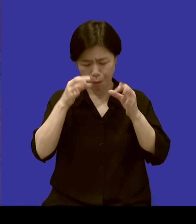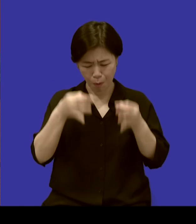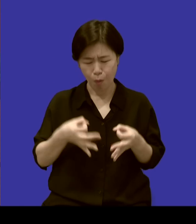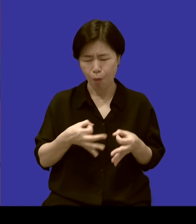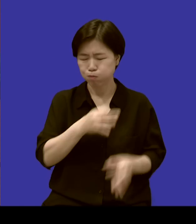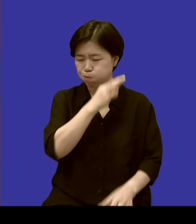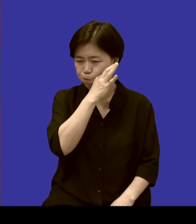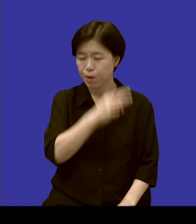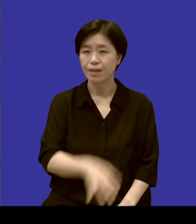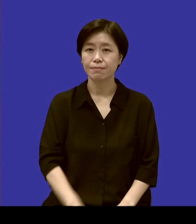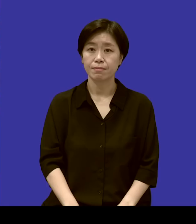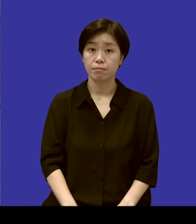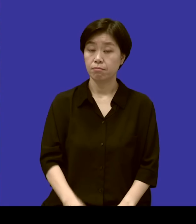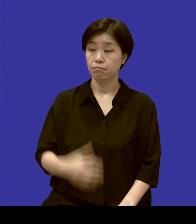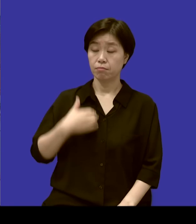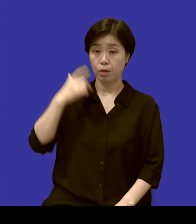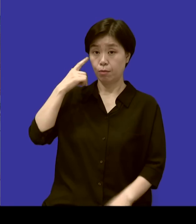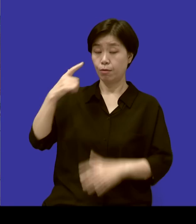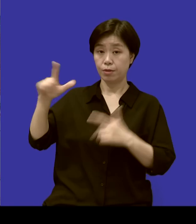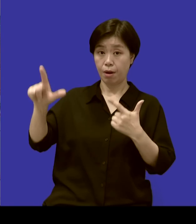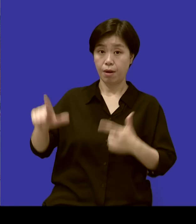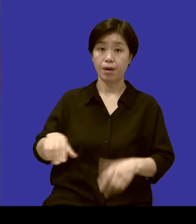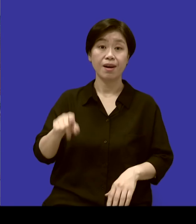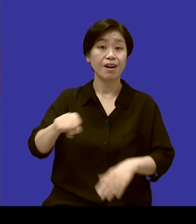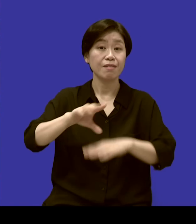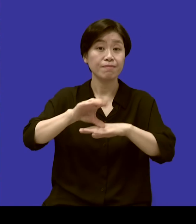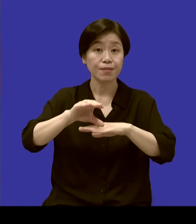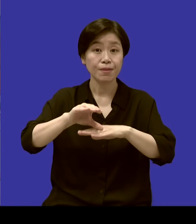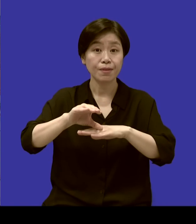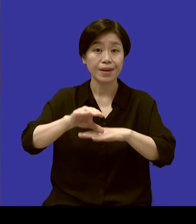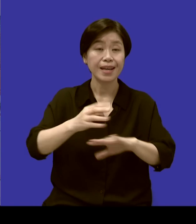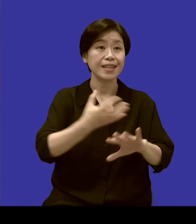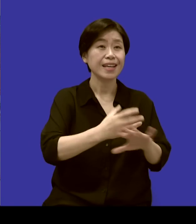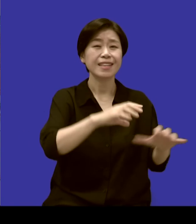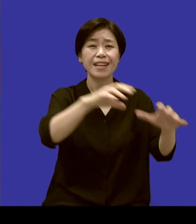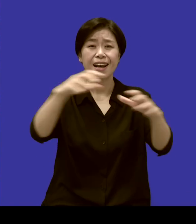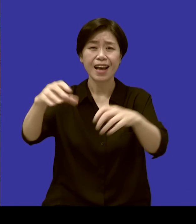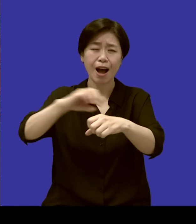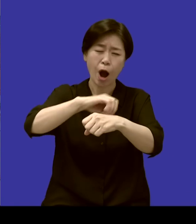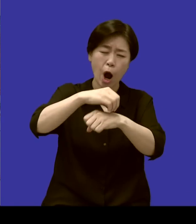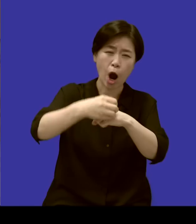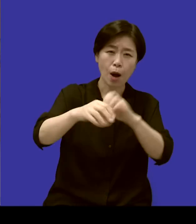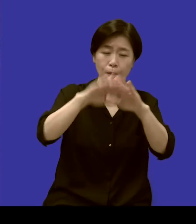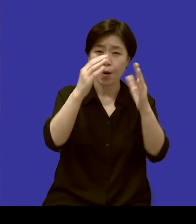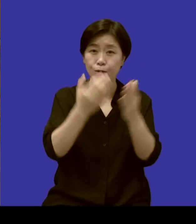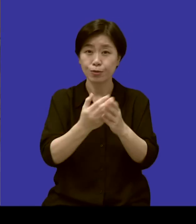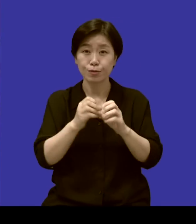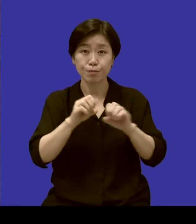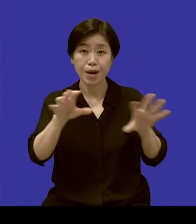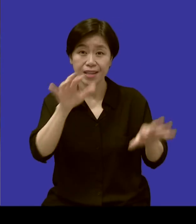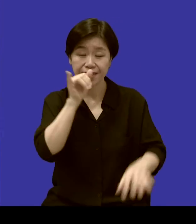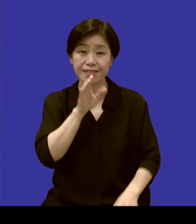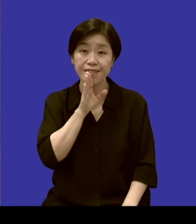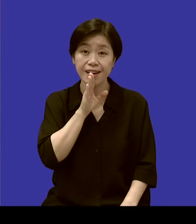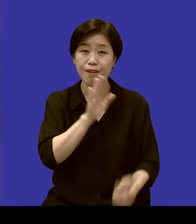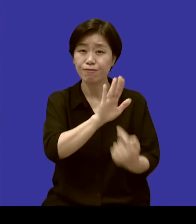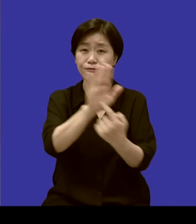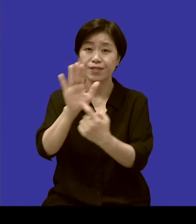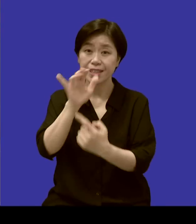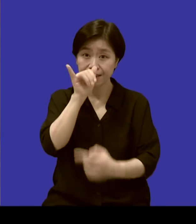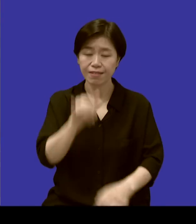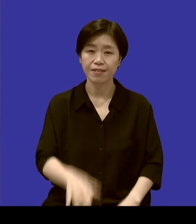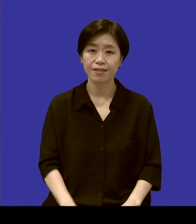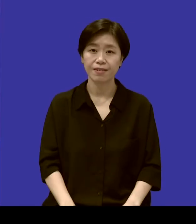그렇게 생각 안 하고요. 왜냐하면 이 방송은 세계 여러 나라에 다 전해지는 복음의 방송이잖아요. 네네네. 많은 영혼들을 살리고 예. 또